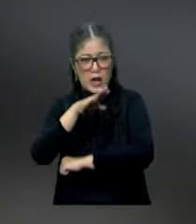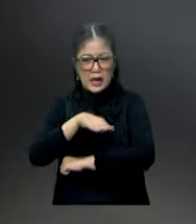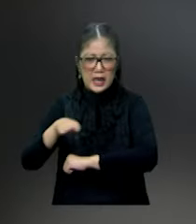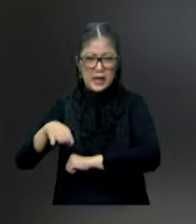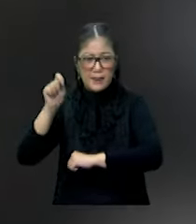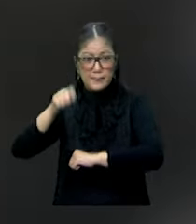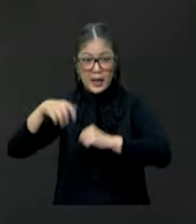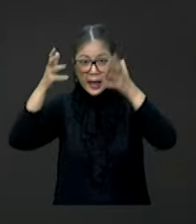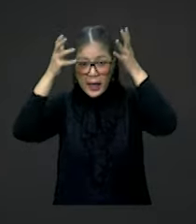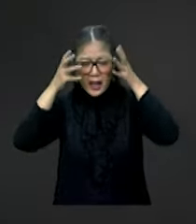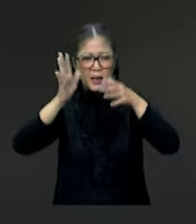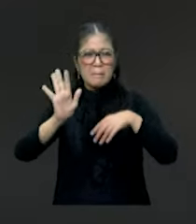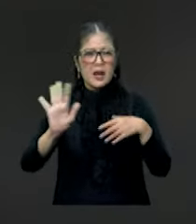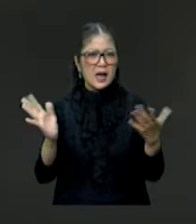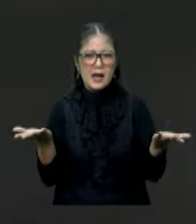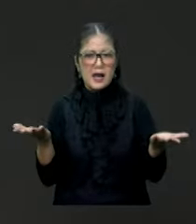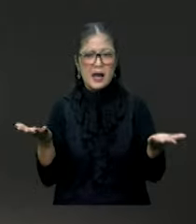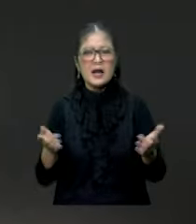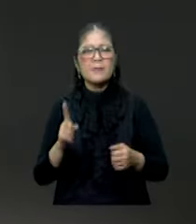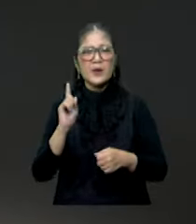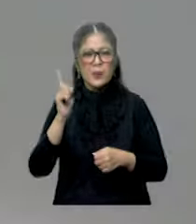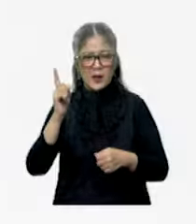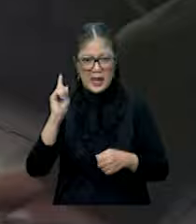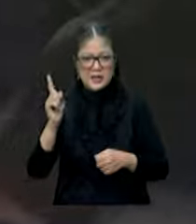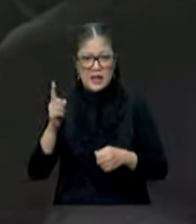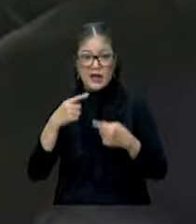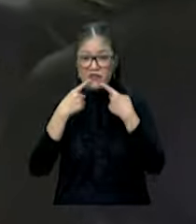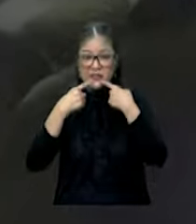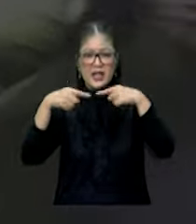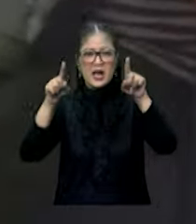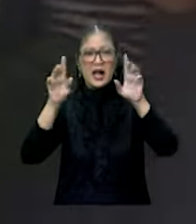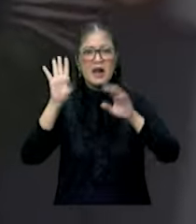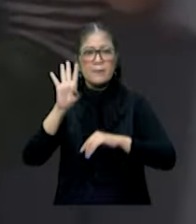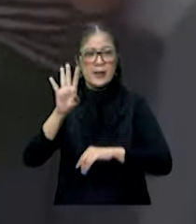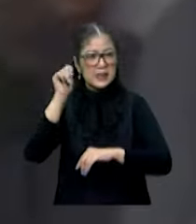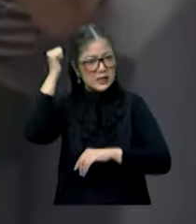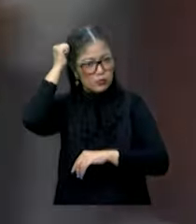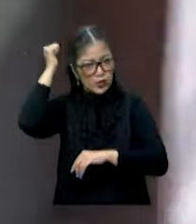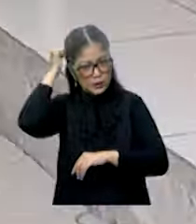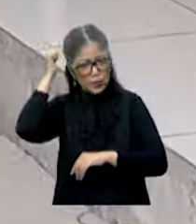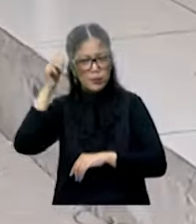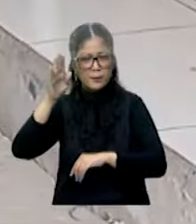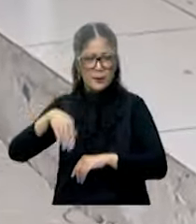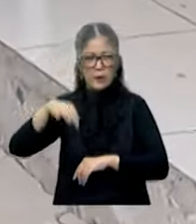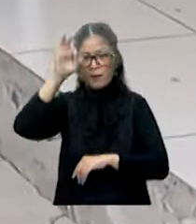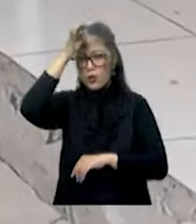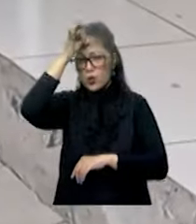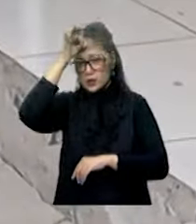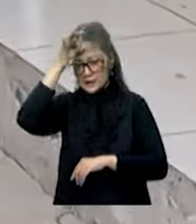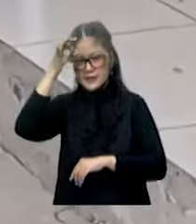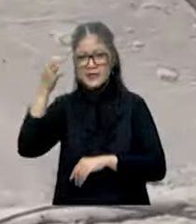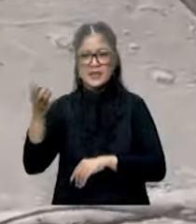sehingga membahayakan. Setelah aksinya viral, 4 emak-emak pengendara motor tersebut diamankan di Mapolrestabes